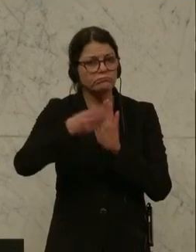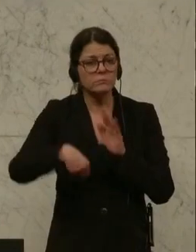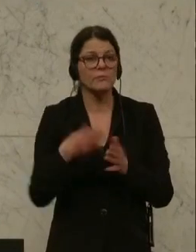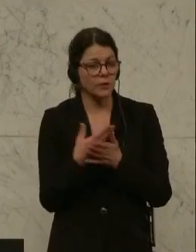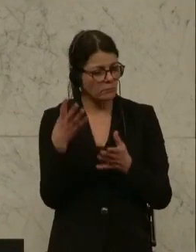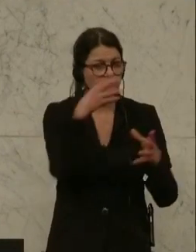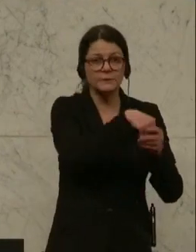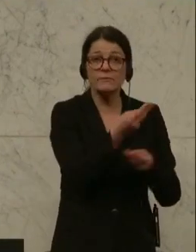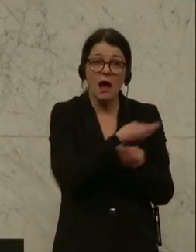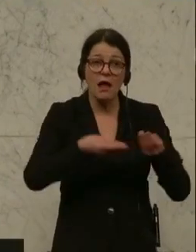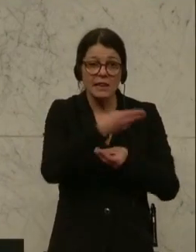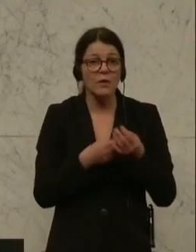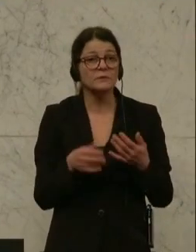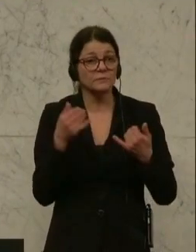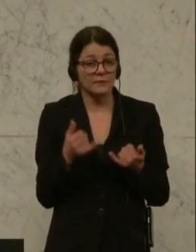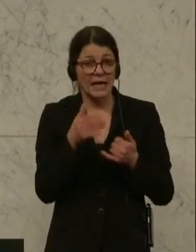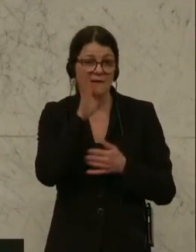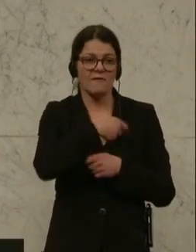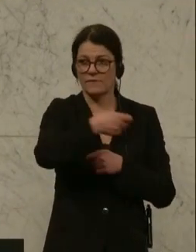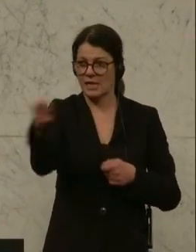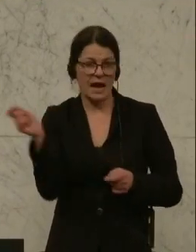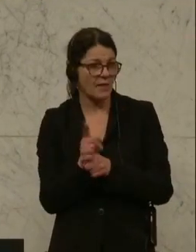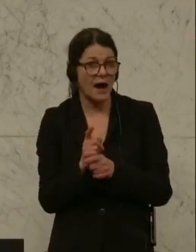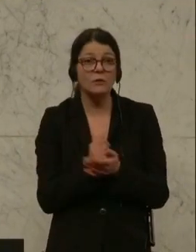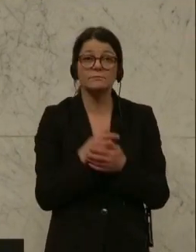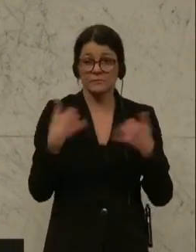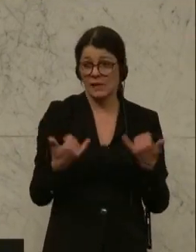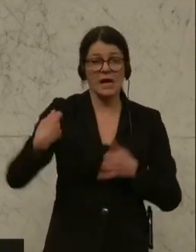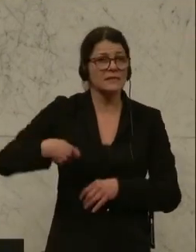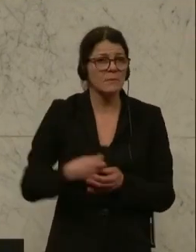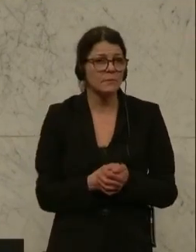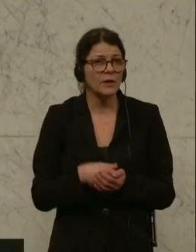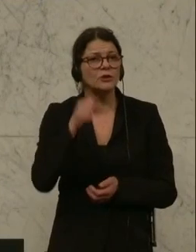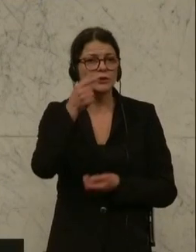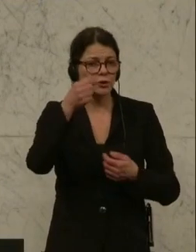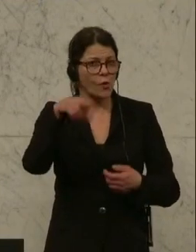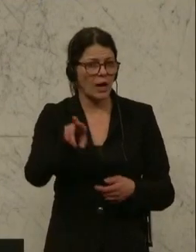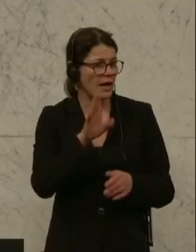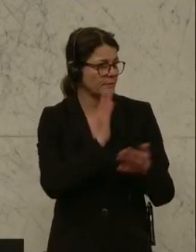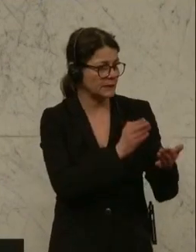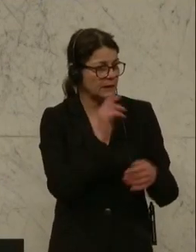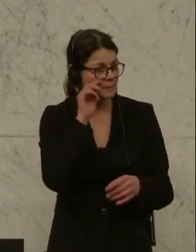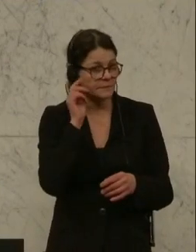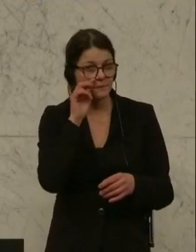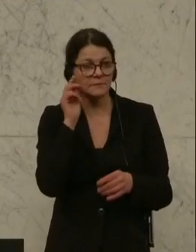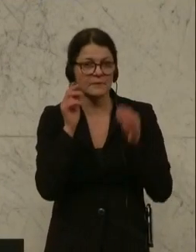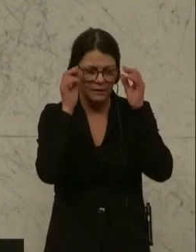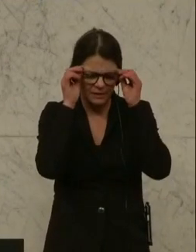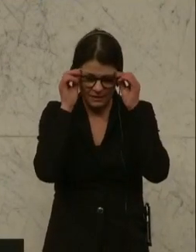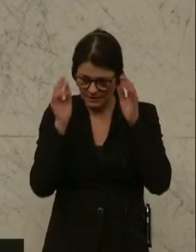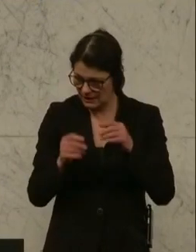2028 muss jedes Wahllokal einen barrierefreien Zugang besitzen bis dahin muss an jedem Standort zumindest ein